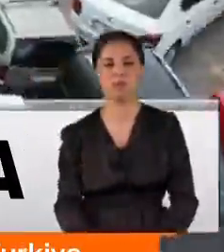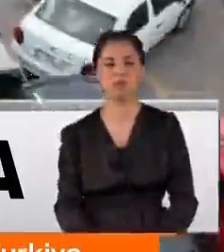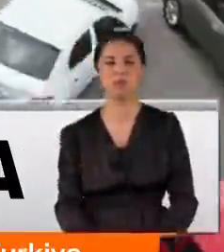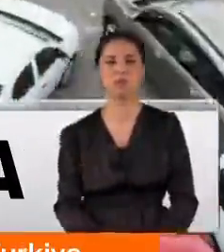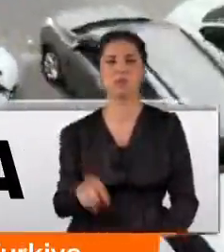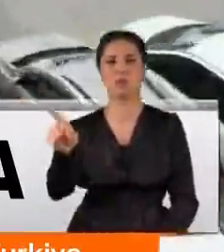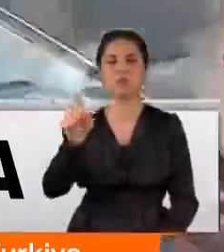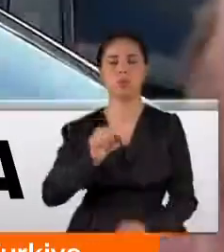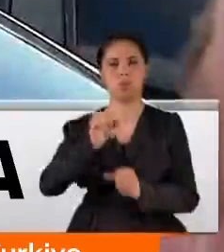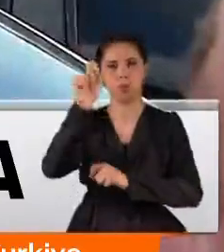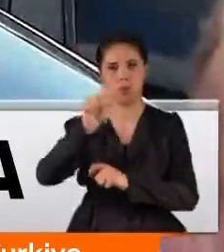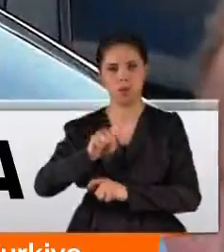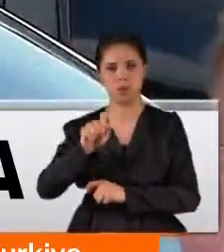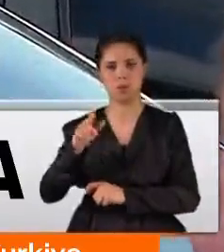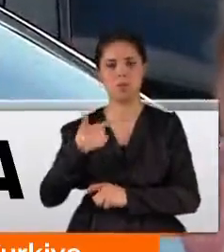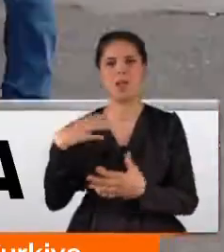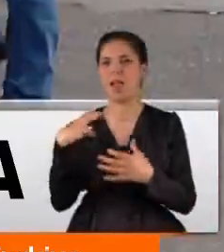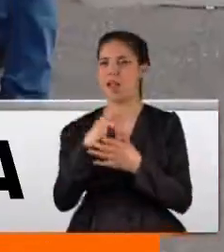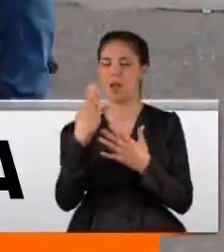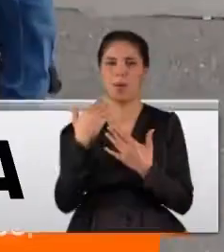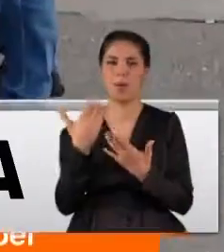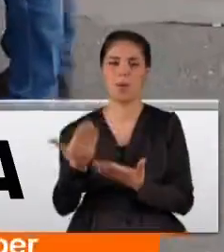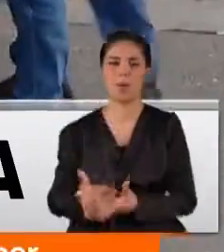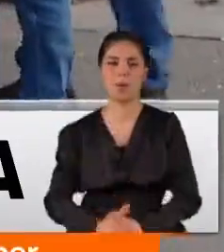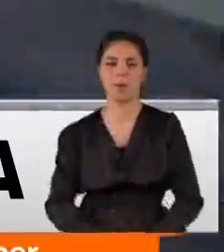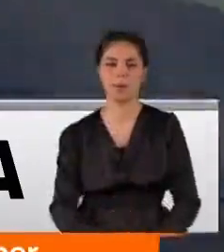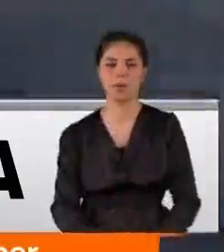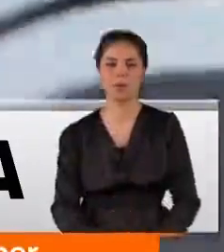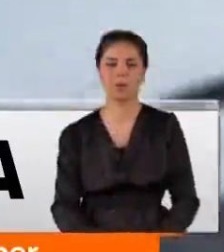Fiyatları siz mi yükseltiyorsunuz? Bizde bir alakası yok.